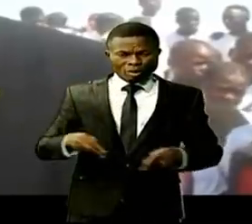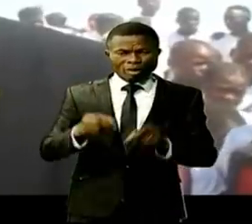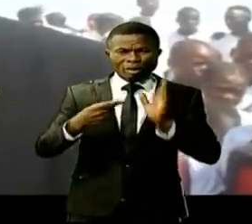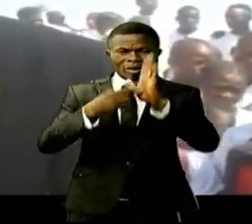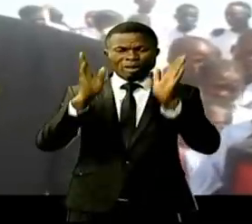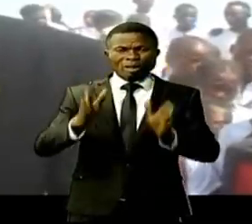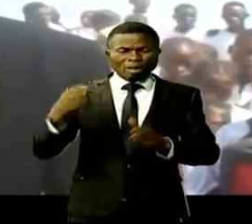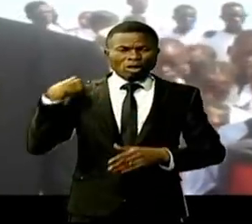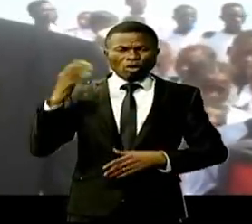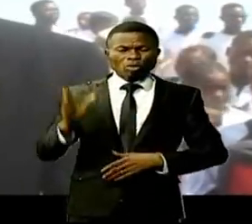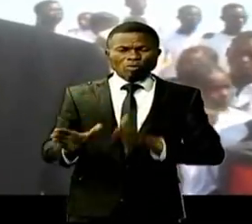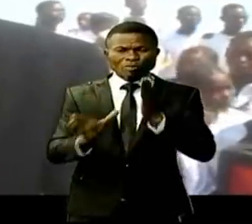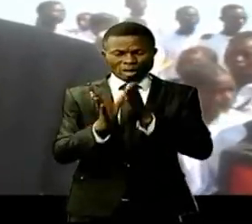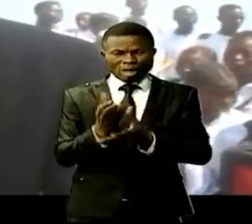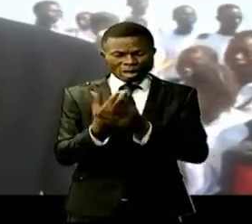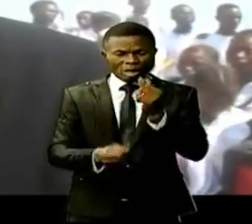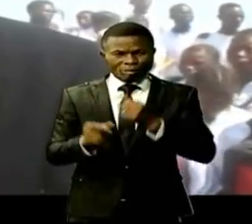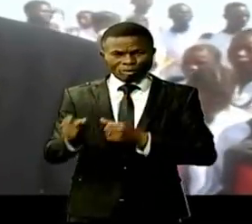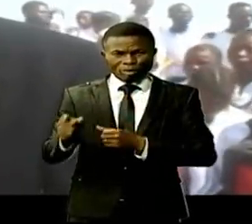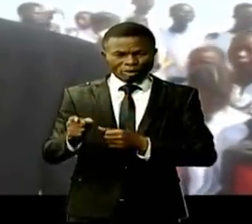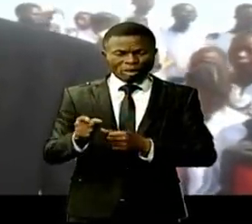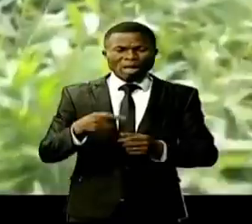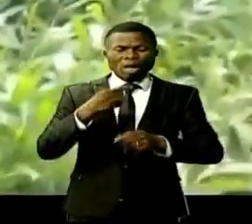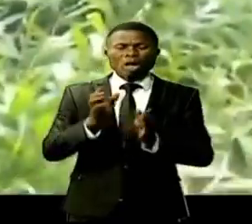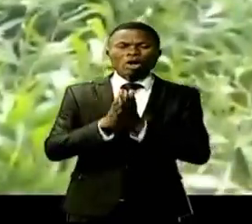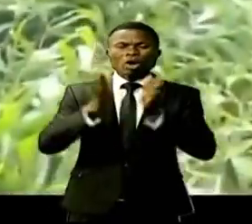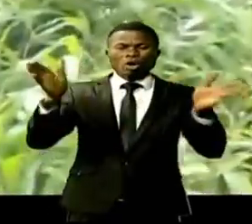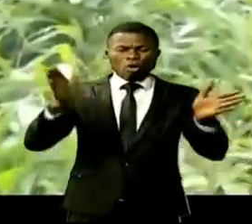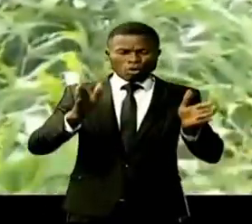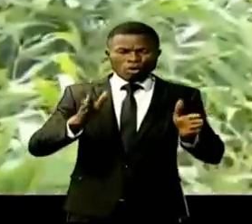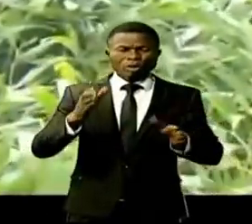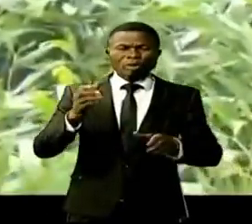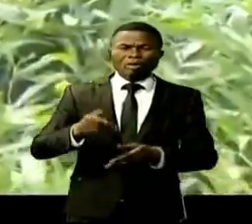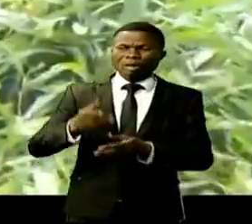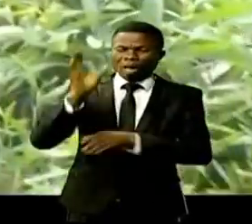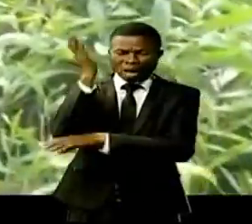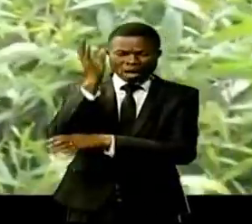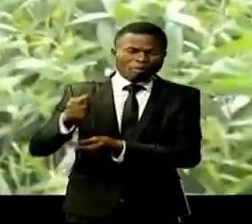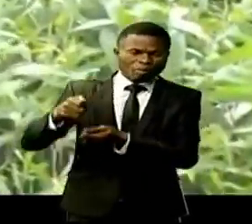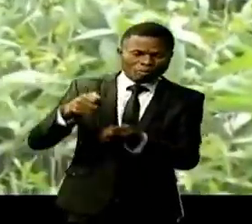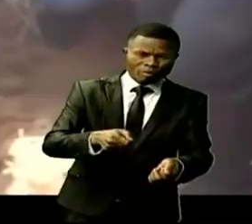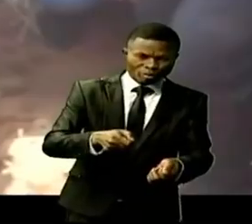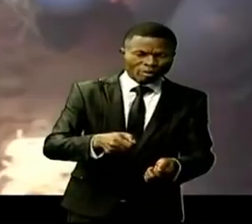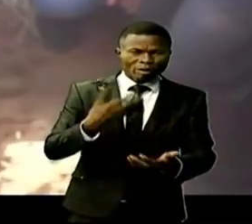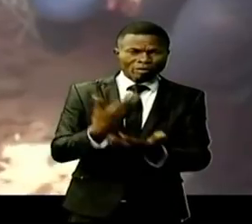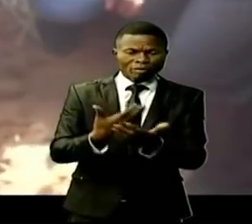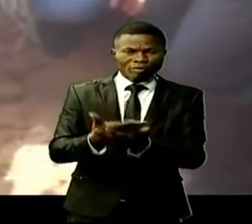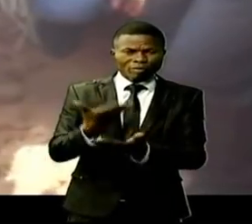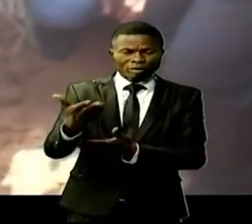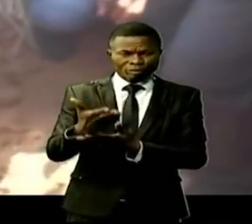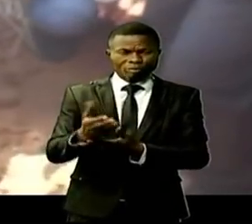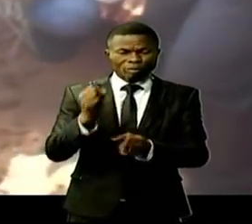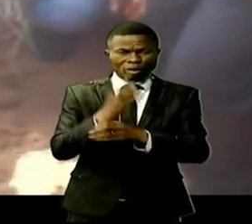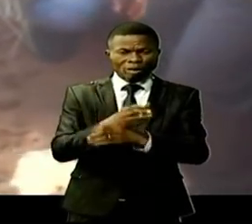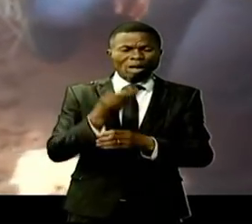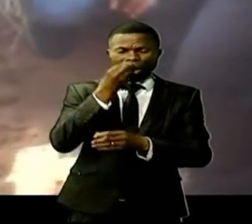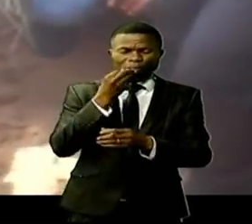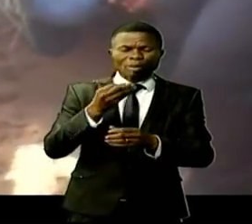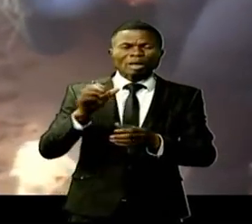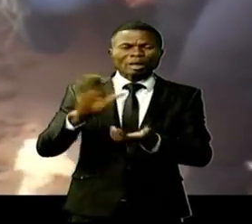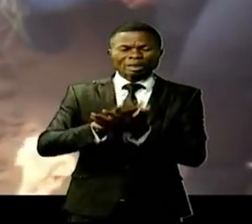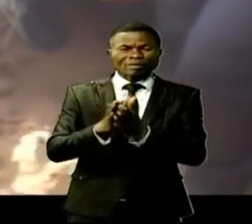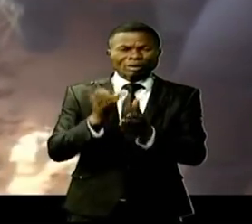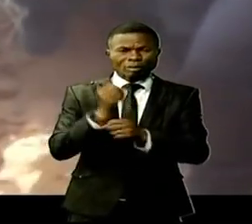représentant du gouverneur dans cette manifestation a lancé officiellement la plantation d'arbres sur les champs. Matérialisant la parole en acte,